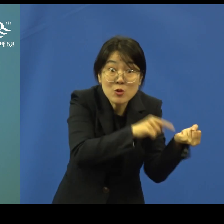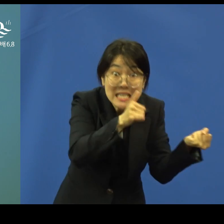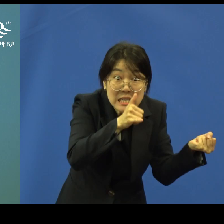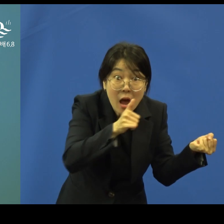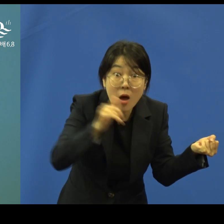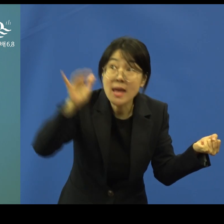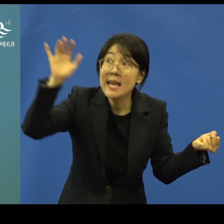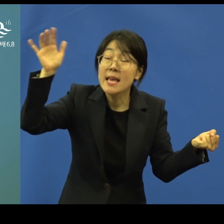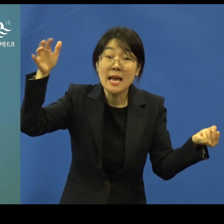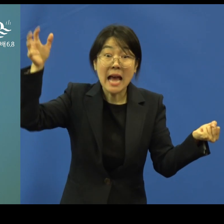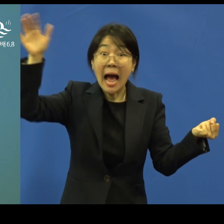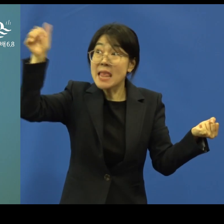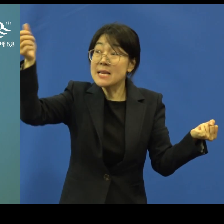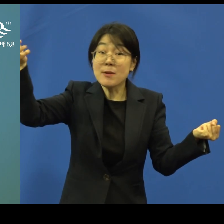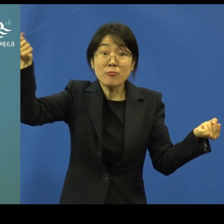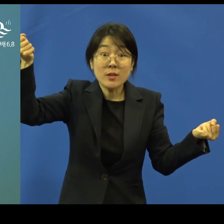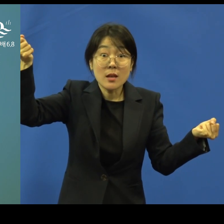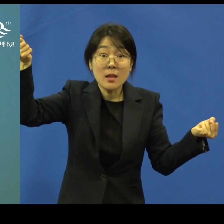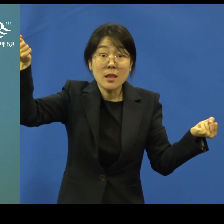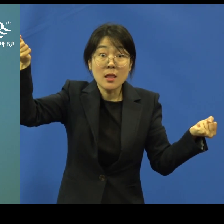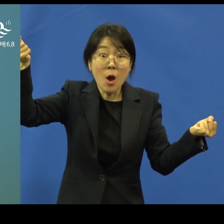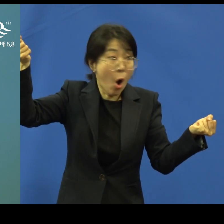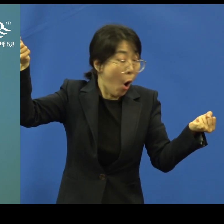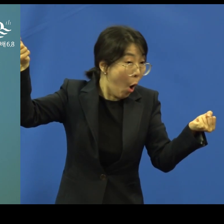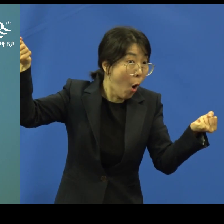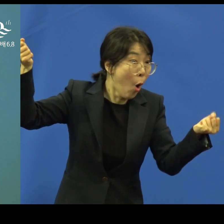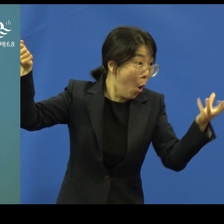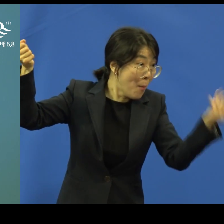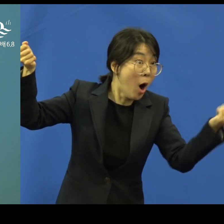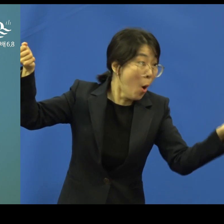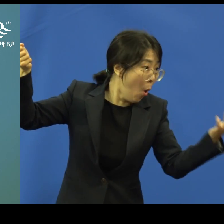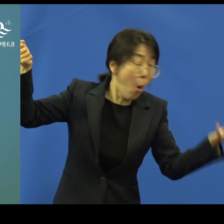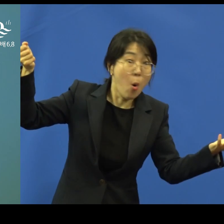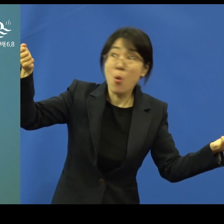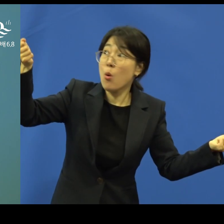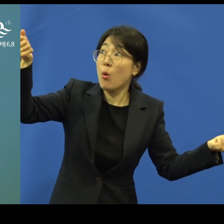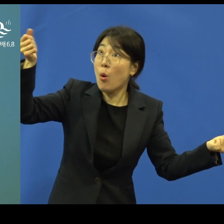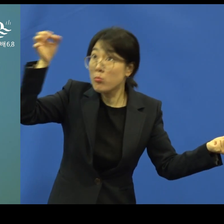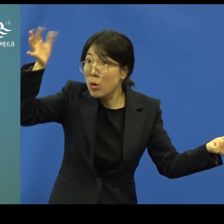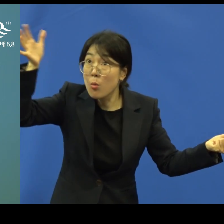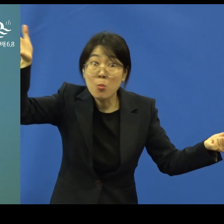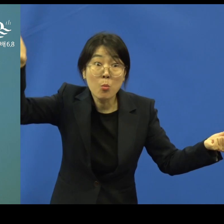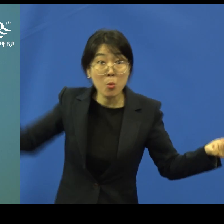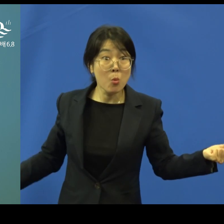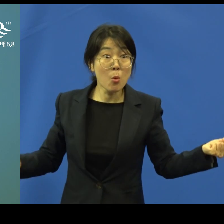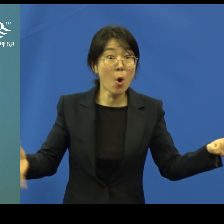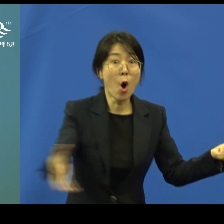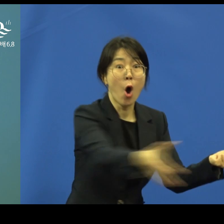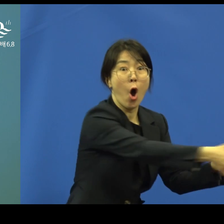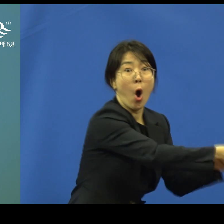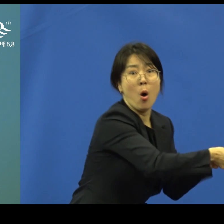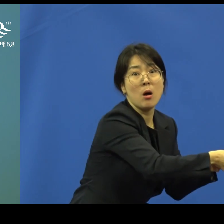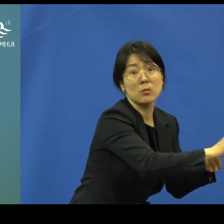하나님을 애타게 찾을 이유가 없는 거죠. 안타깝게도 이 물질적 풍요는 영적인 빈곤을 가져왔습니다.